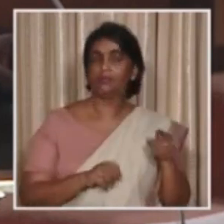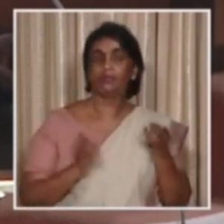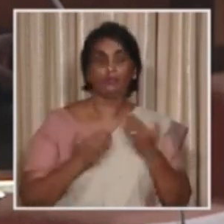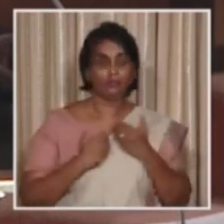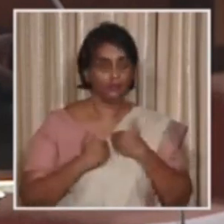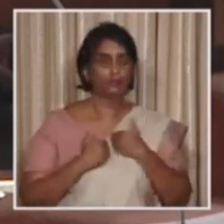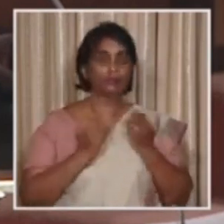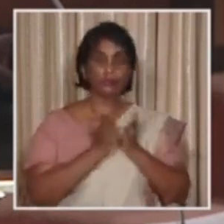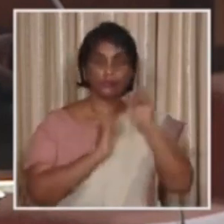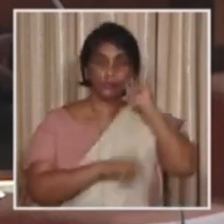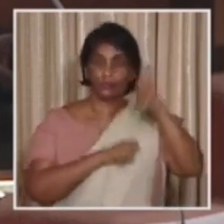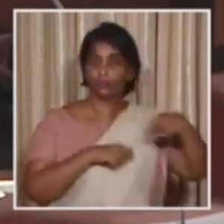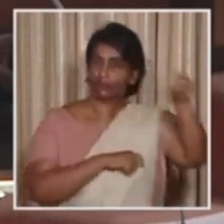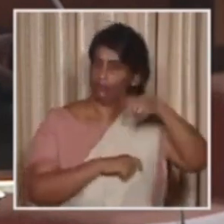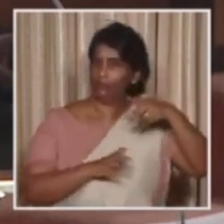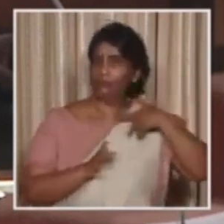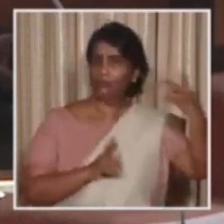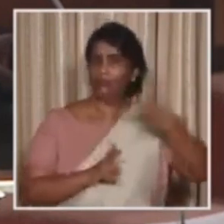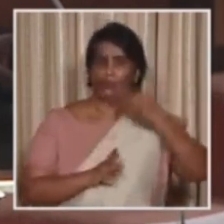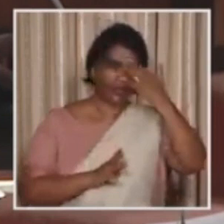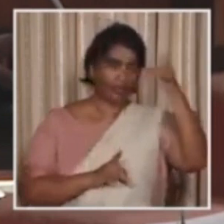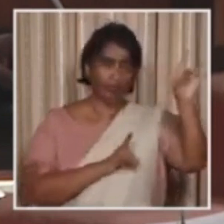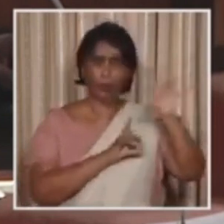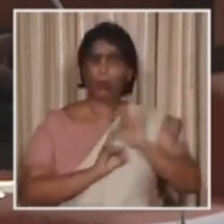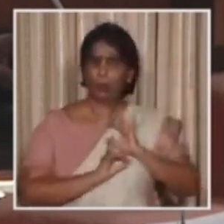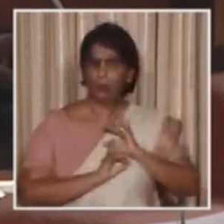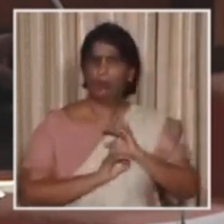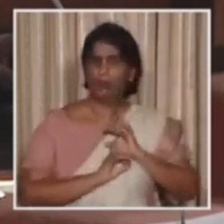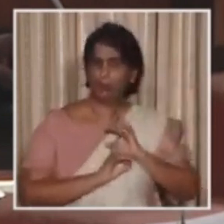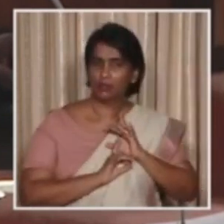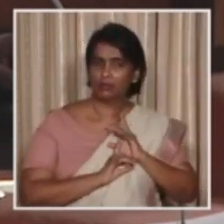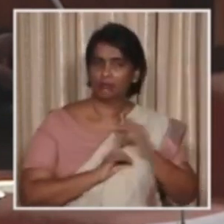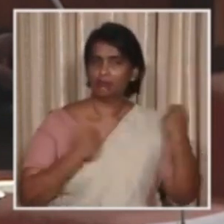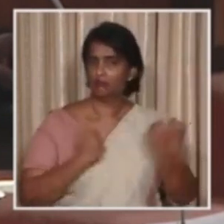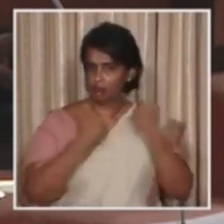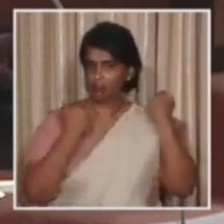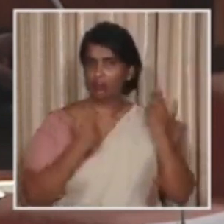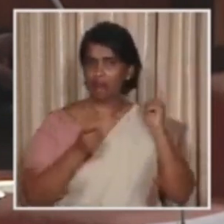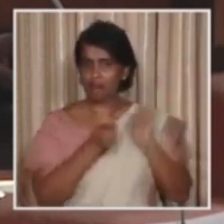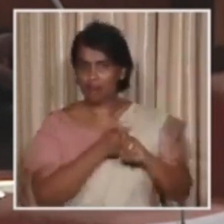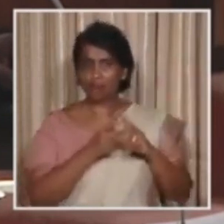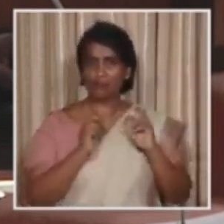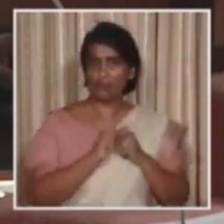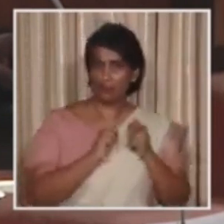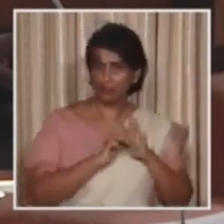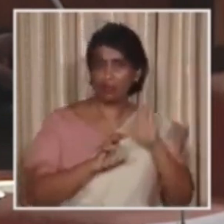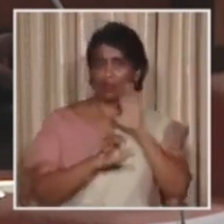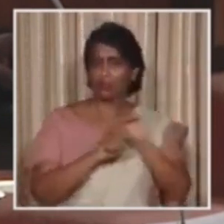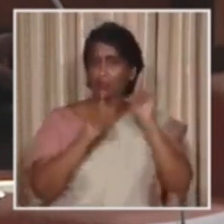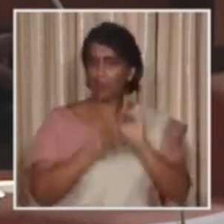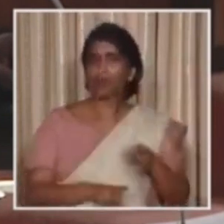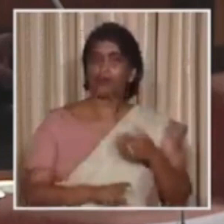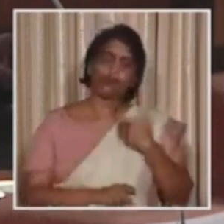இந்தியா மக்களையும் தமிழ் தரப்பிலே கொழுவி விடுகின்ற அடிபட வைக்கின்ற ஒரு கூட்டாகத்தான் நாங்கள் பார்க்கிறோம். தயவு